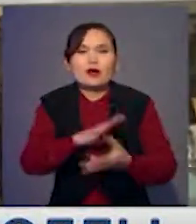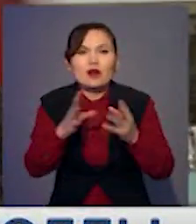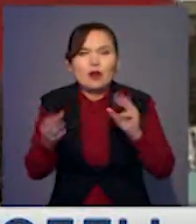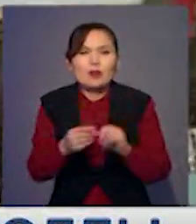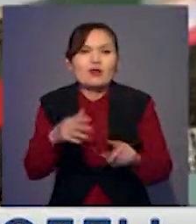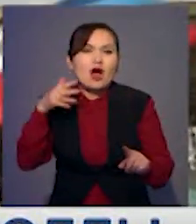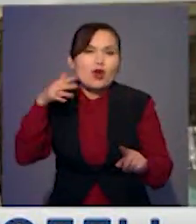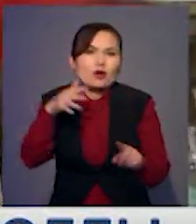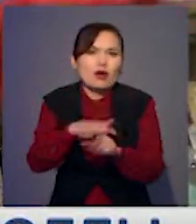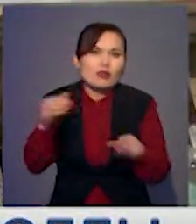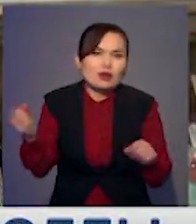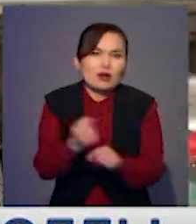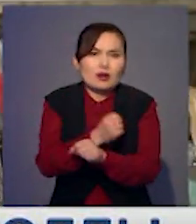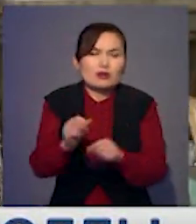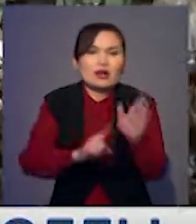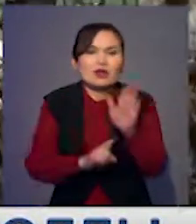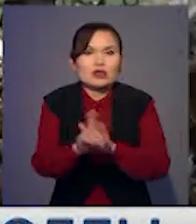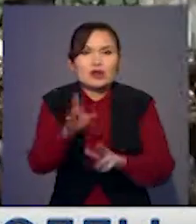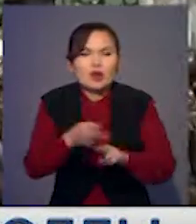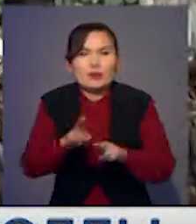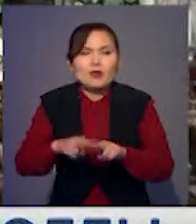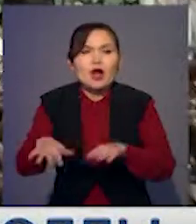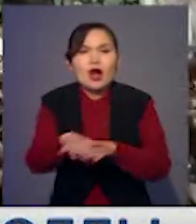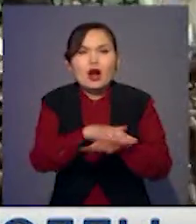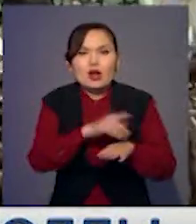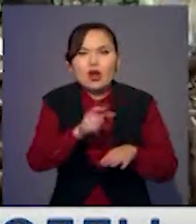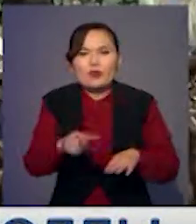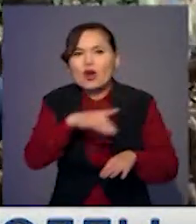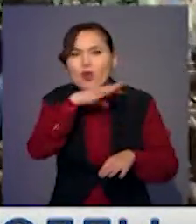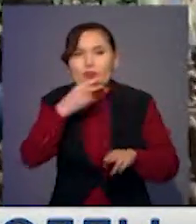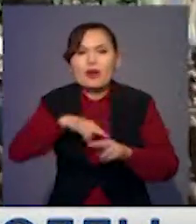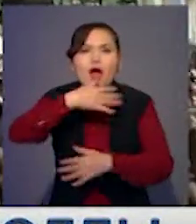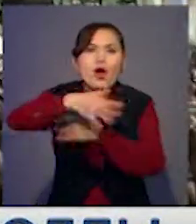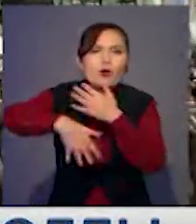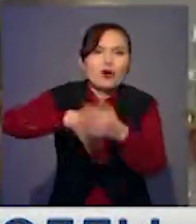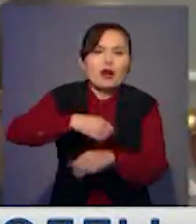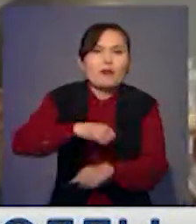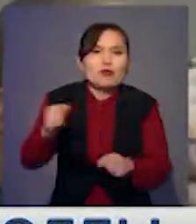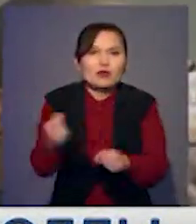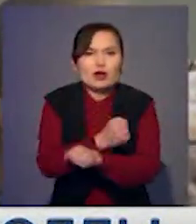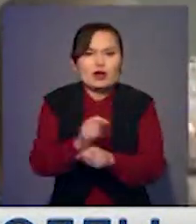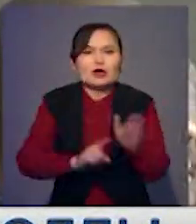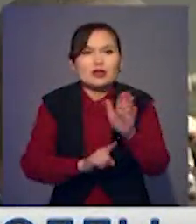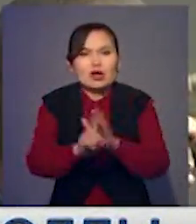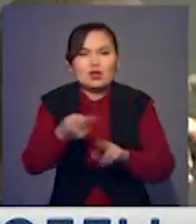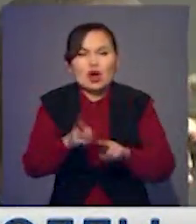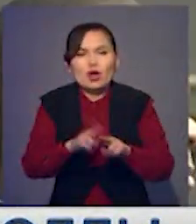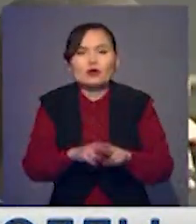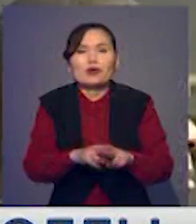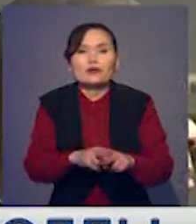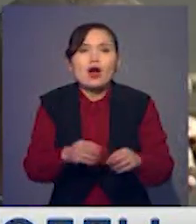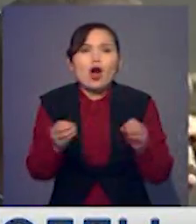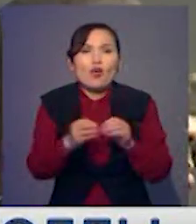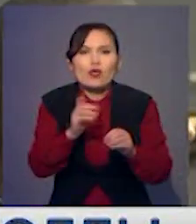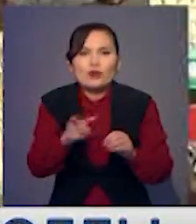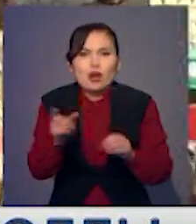қақпадан шығып кетуге ұмтылады. Алайда адам көп жиналған жерде бейберекетсіздік орын алып, қалың тобыр 10 шақты адамды